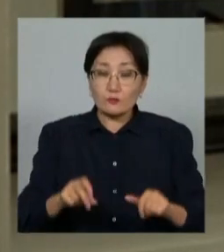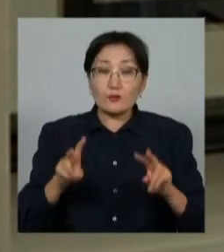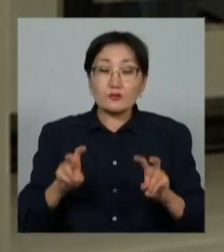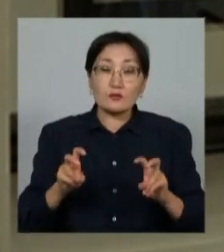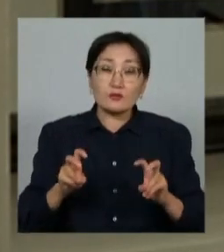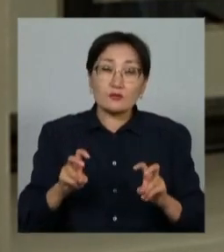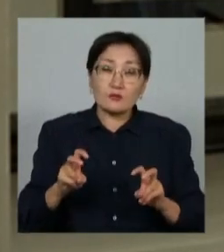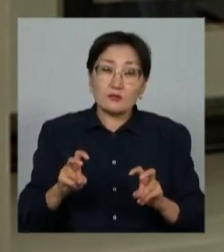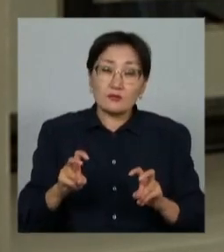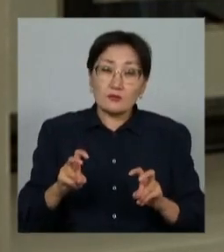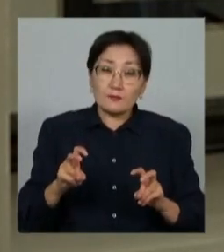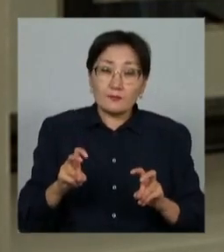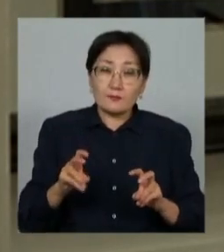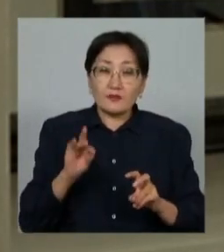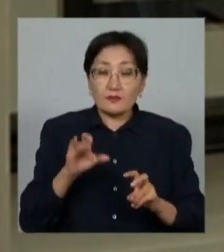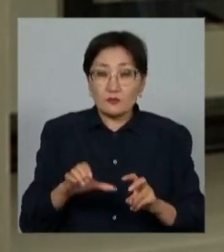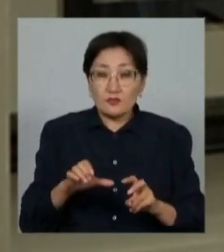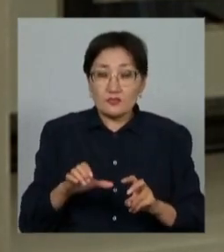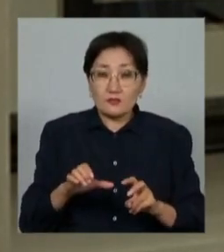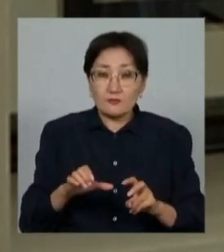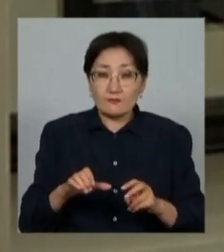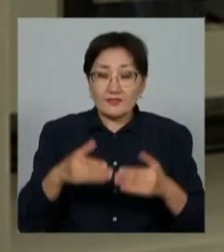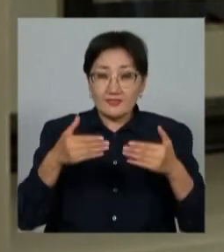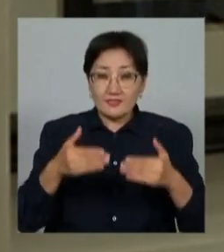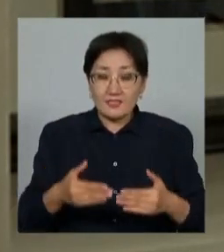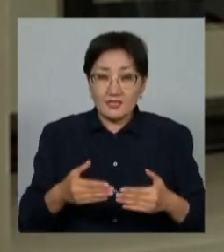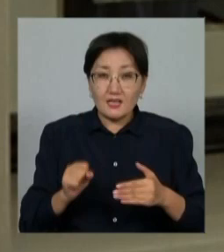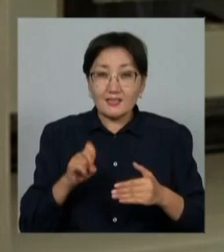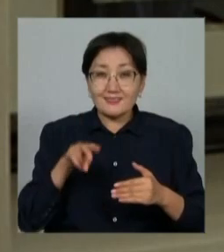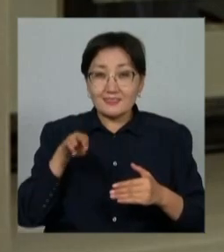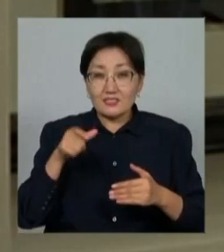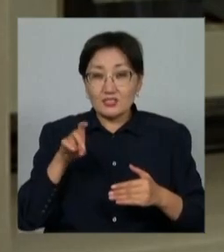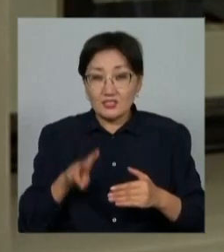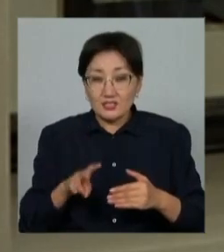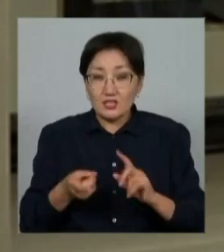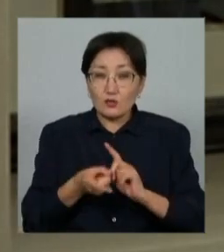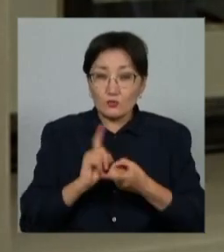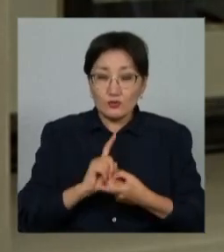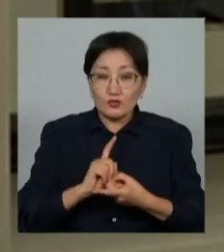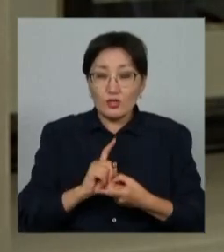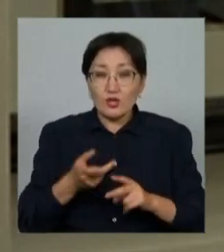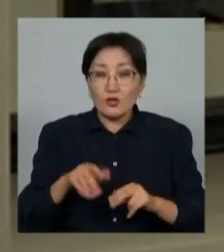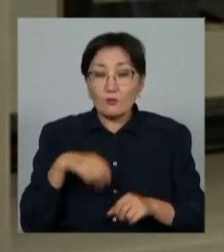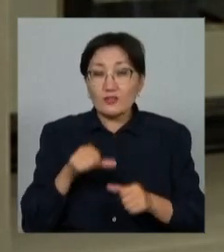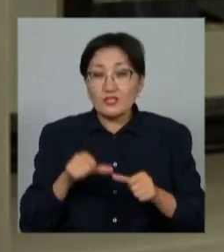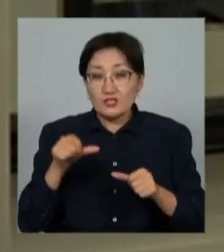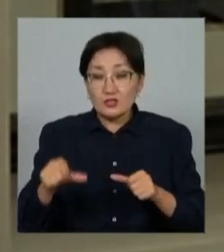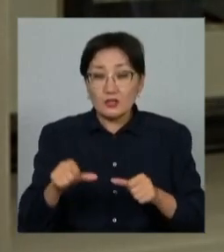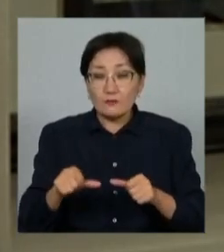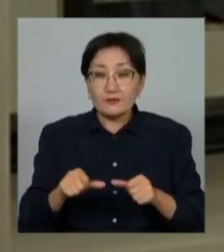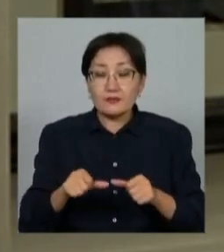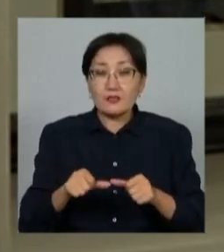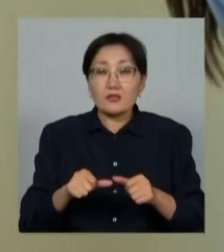жаңағы вирустың сыртқы қабатындағы антигендерінің соның мутация ұшырауы. Бұлдың ерекшелігі